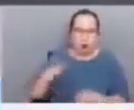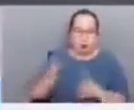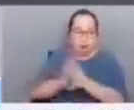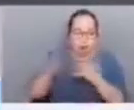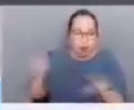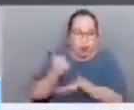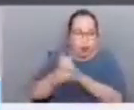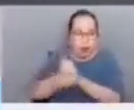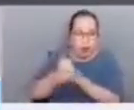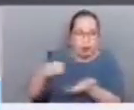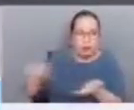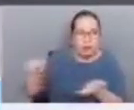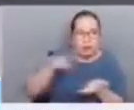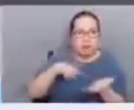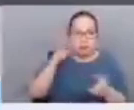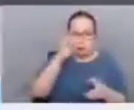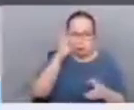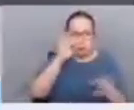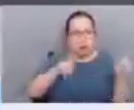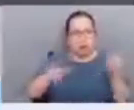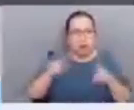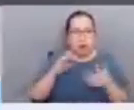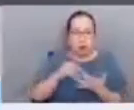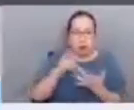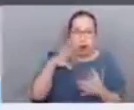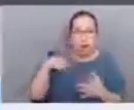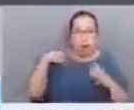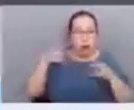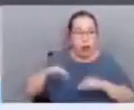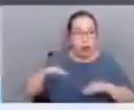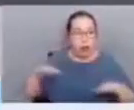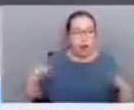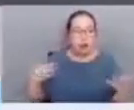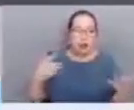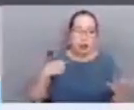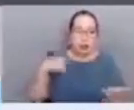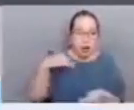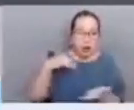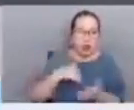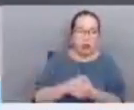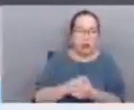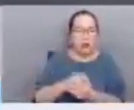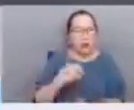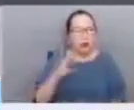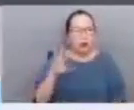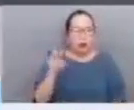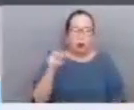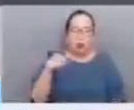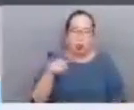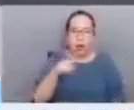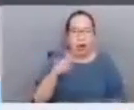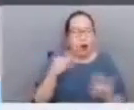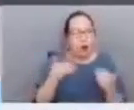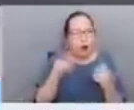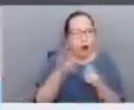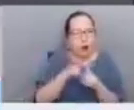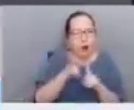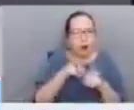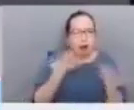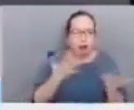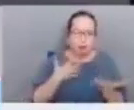mga drop boxes sa branches namin. Pwede rin sila doon na lang, i-drop box na lang nila yung application nila. Yung mga application forms,